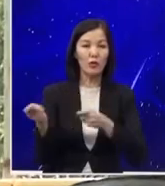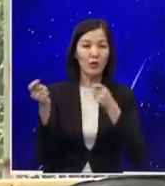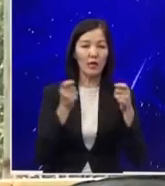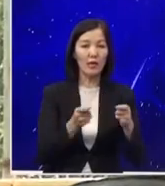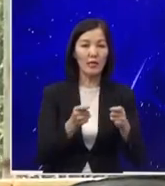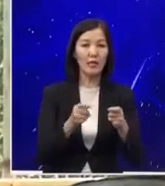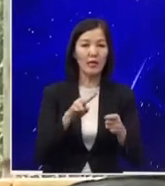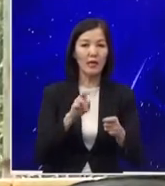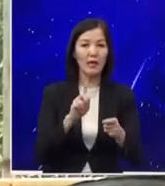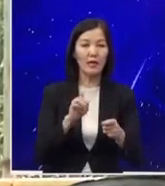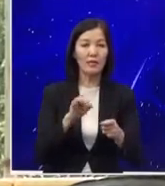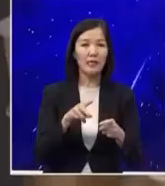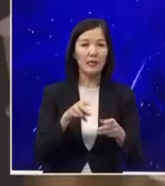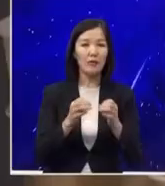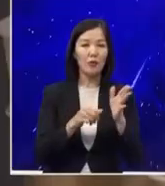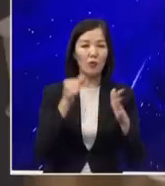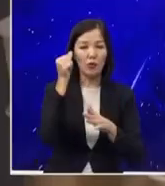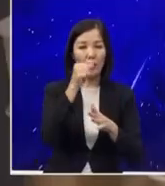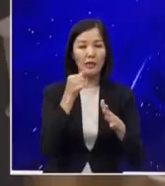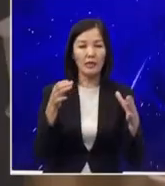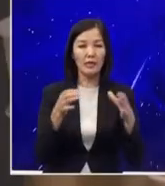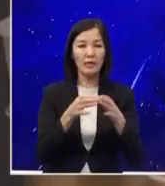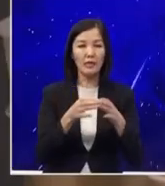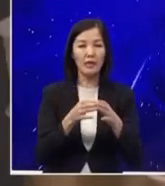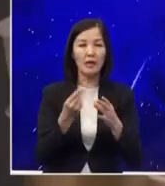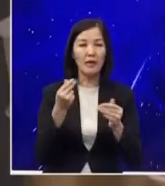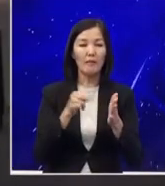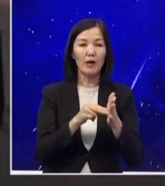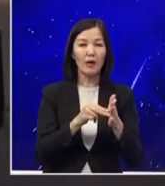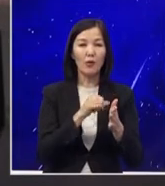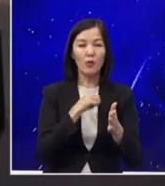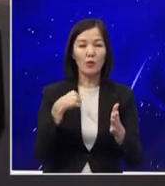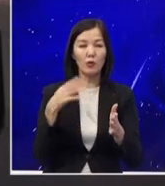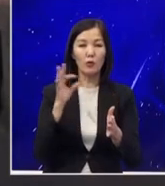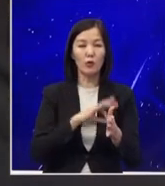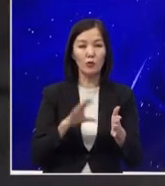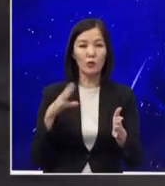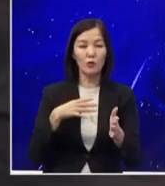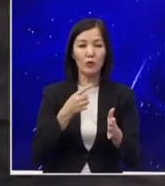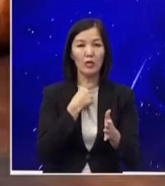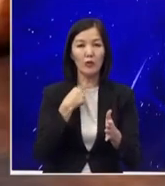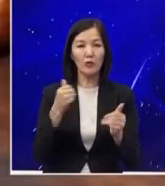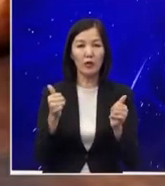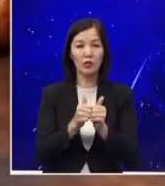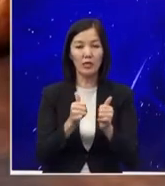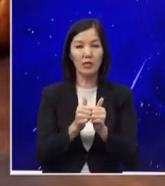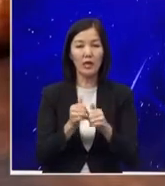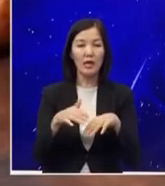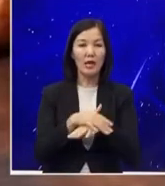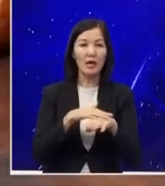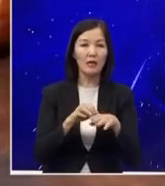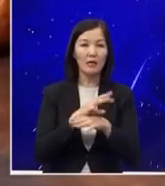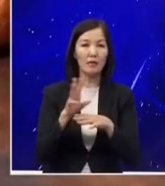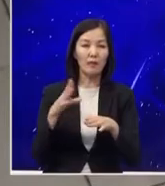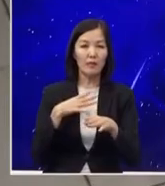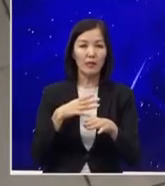Шаһардағы Ләззат 2016 жауапкершілігі шектеулі серіктестігі де баға тұрақтылығына өз үлесін қосуда. Талдықорған маңы тұрғындарының сұранысын жауып